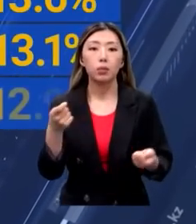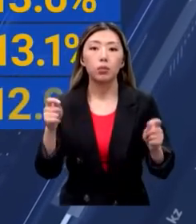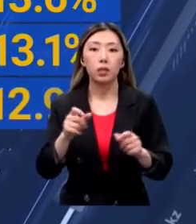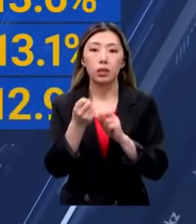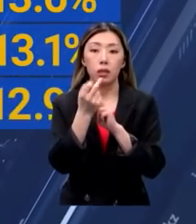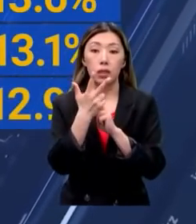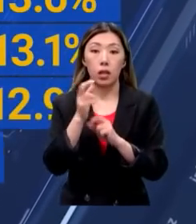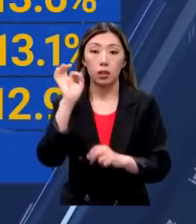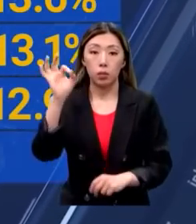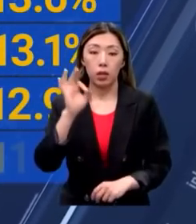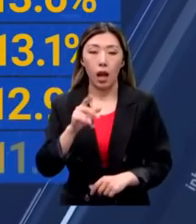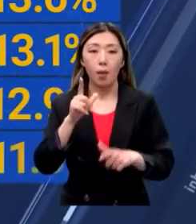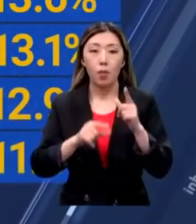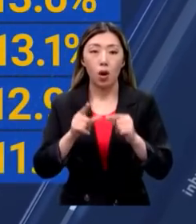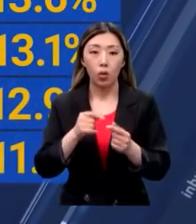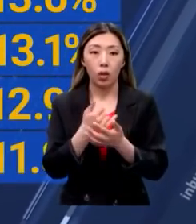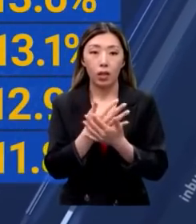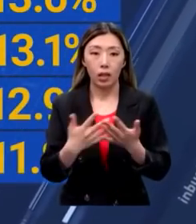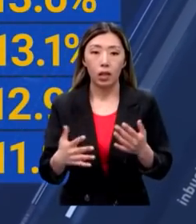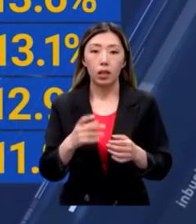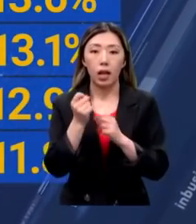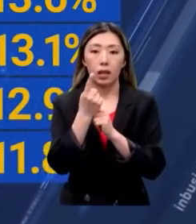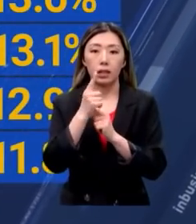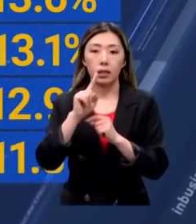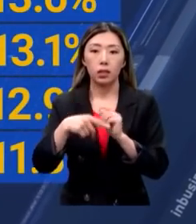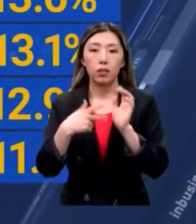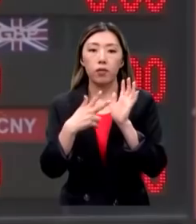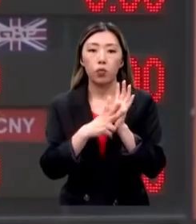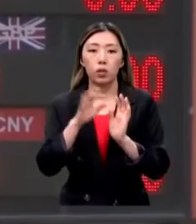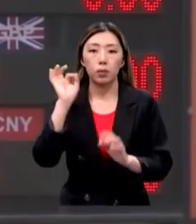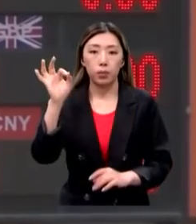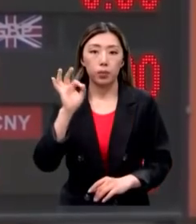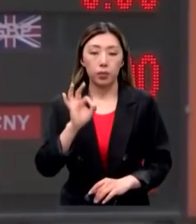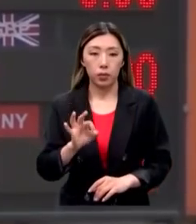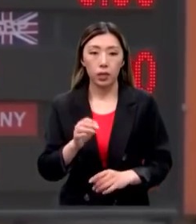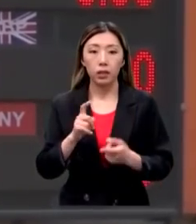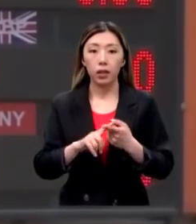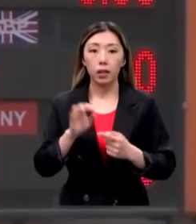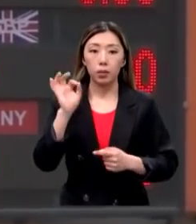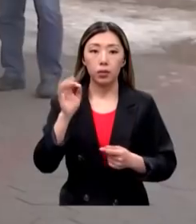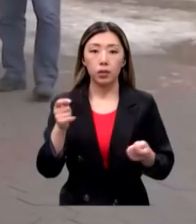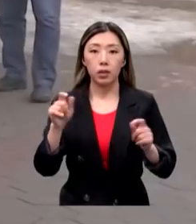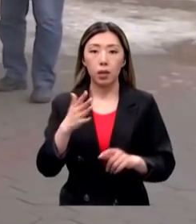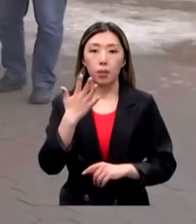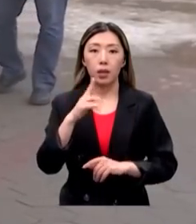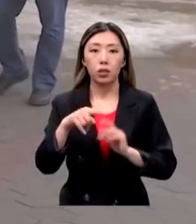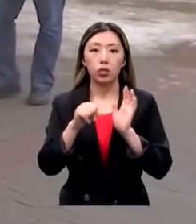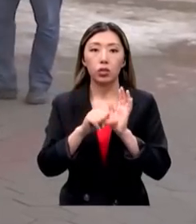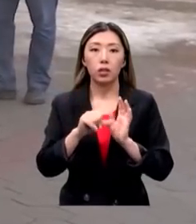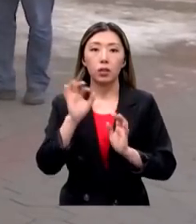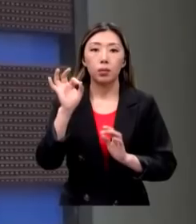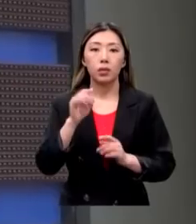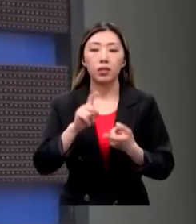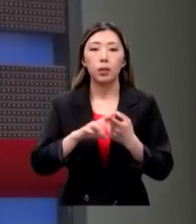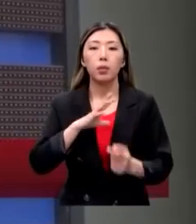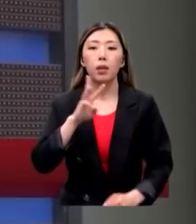на 13%, а молочная продукция на 11,8%. Пик роста цен 5,6% пришелся на